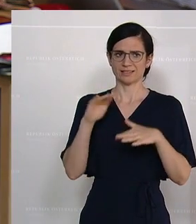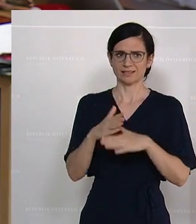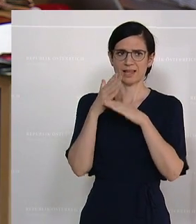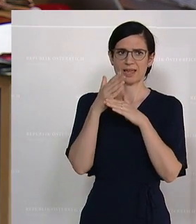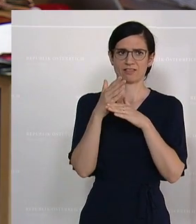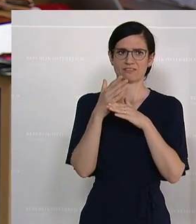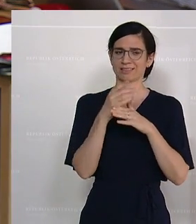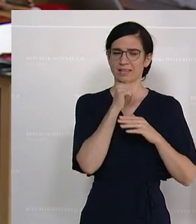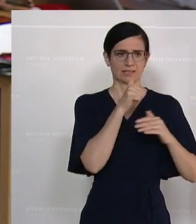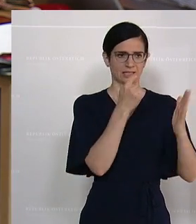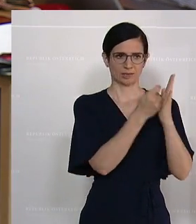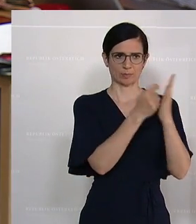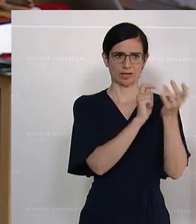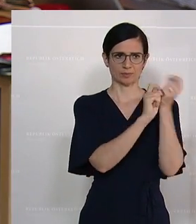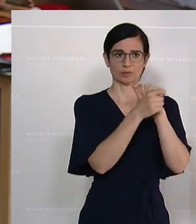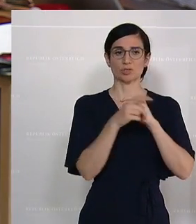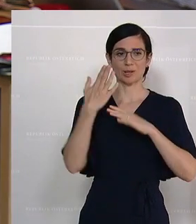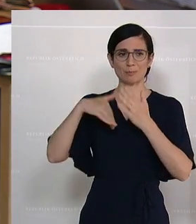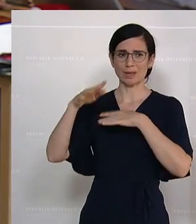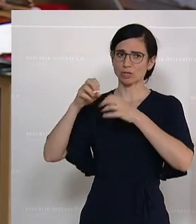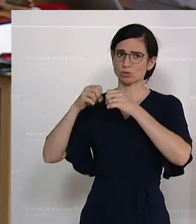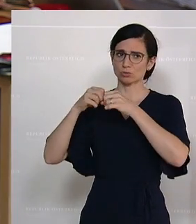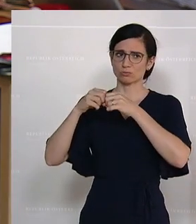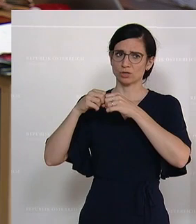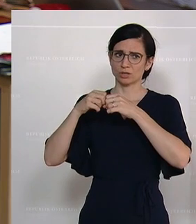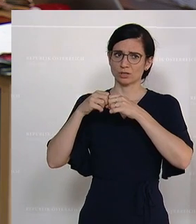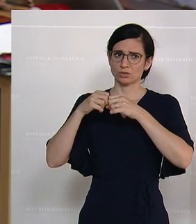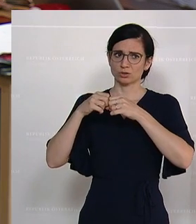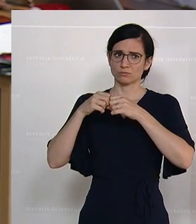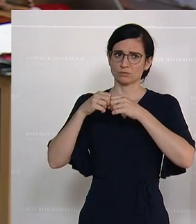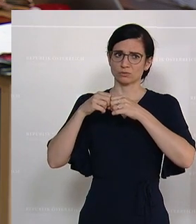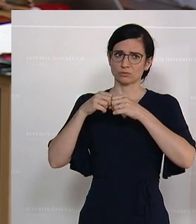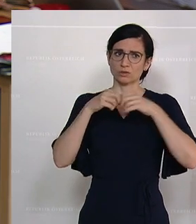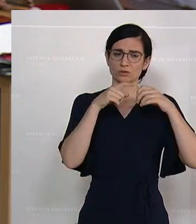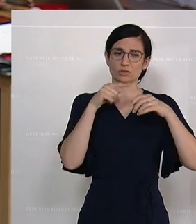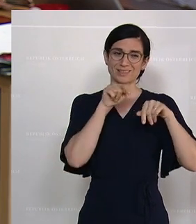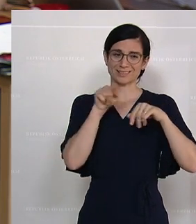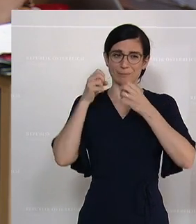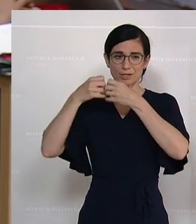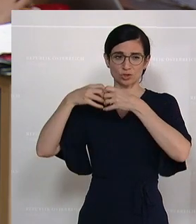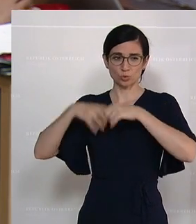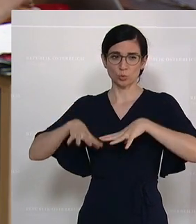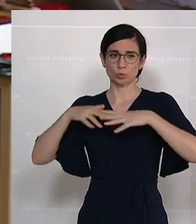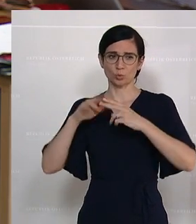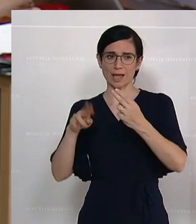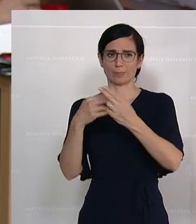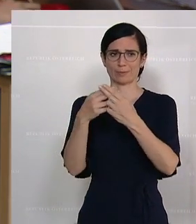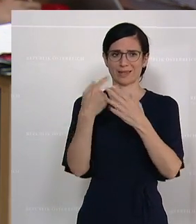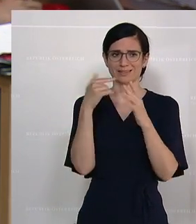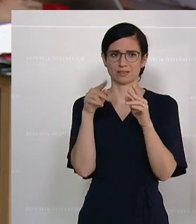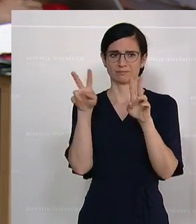sozial treffsicher ist und strukturell unsere systeme auf die inflation einzustellen wir werden in den nächsten jahren höhere